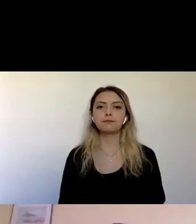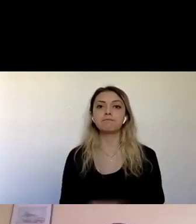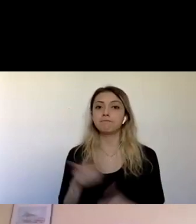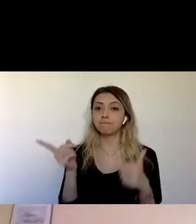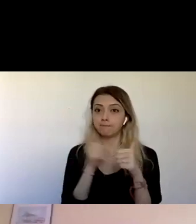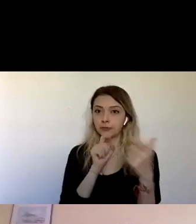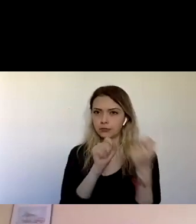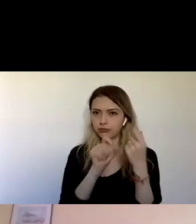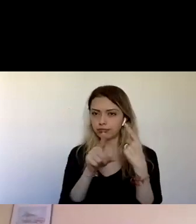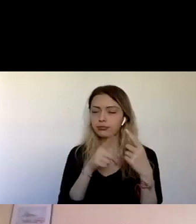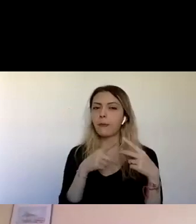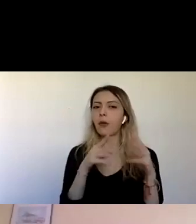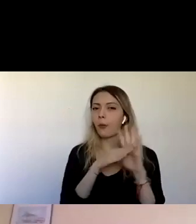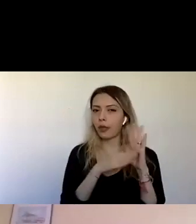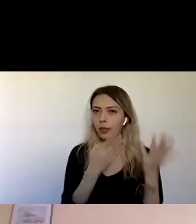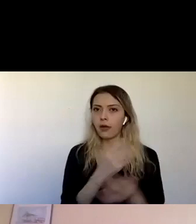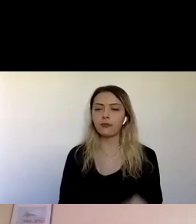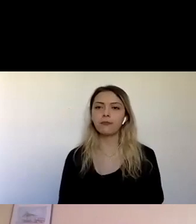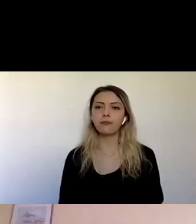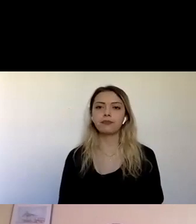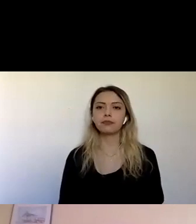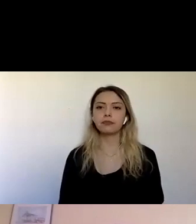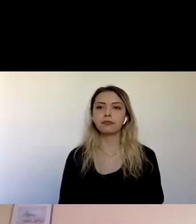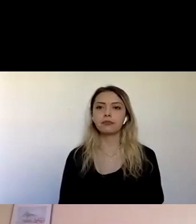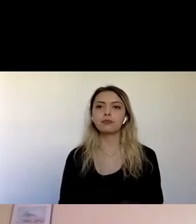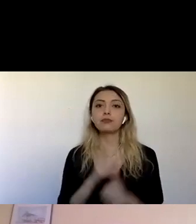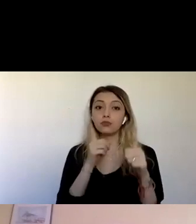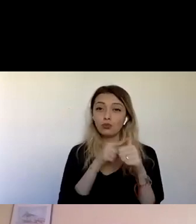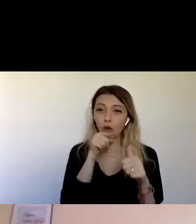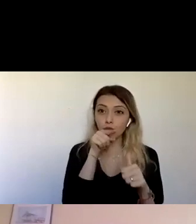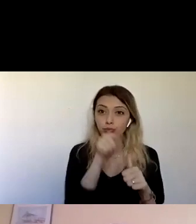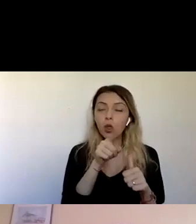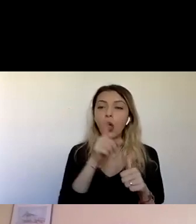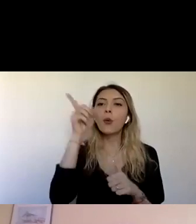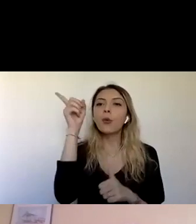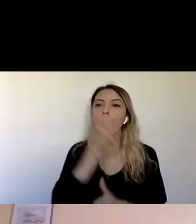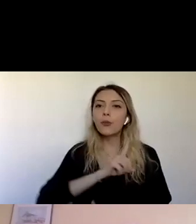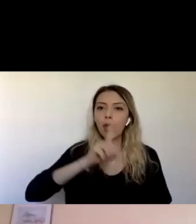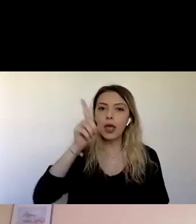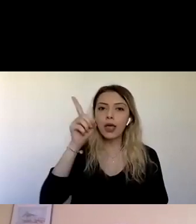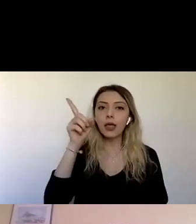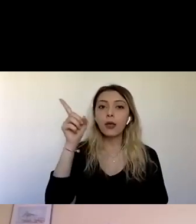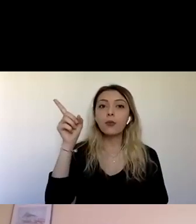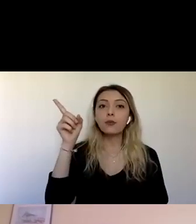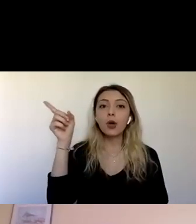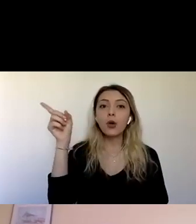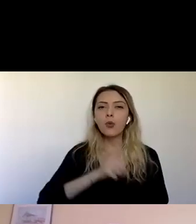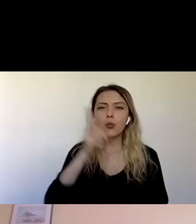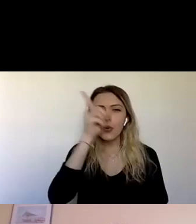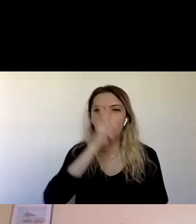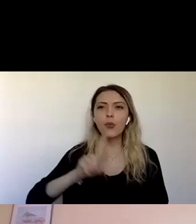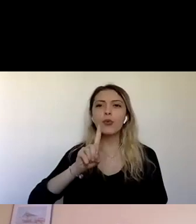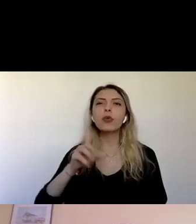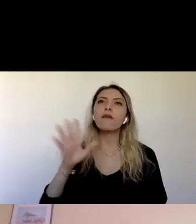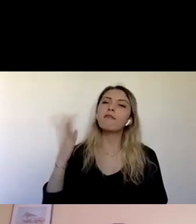uygulaması mevcut. Bununla %100 güvenli, tabii ki internette %100 güvenli diye bir şey yoktur ama hani